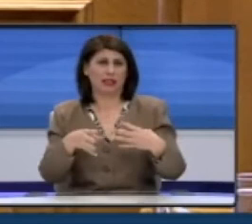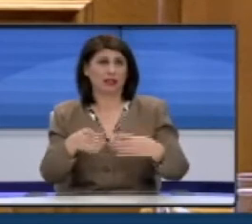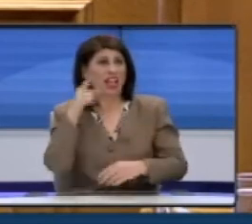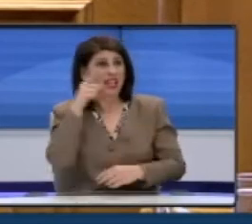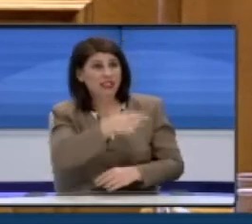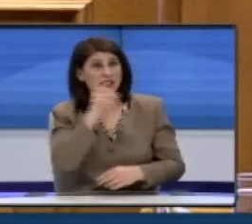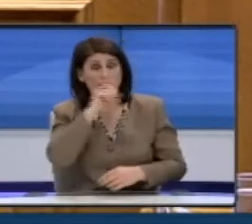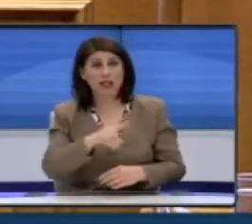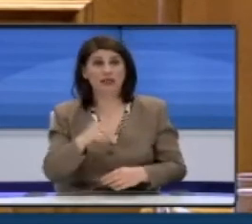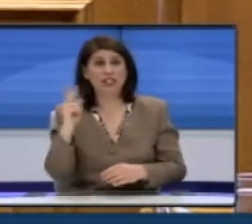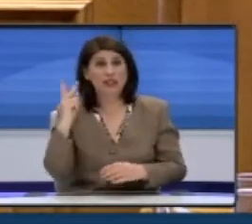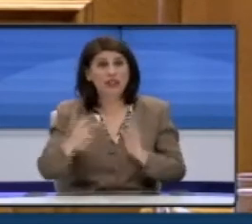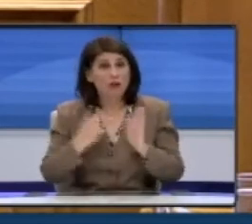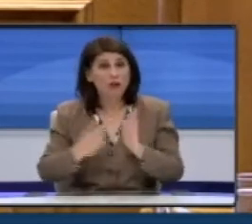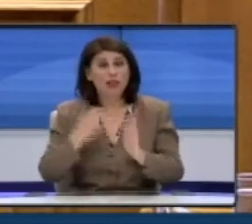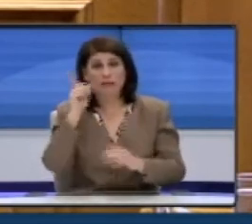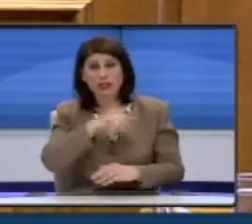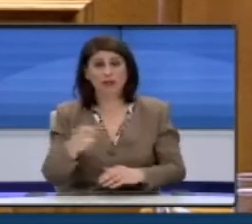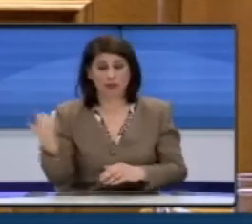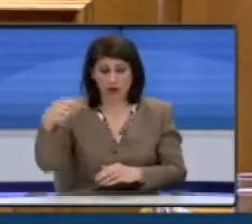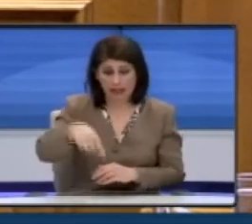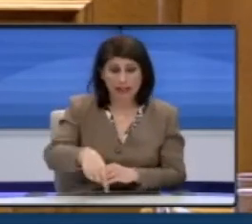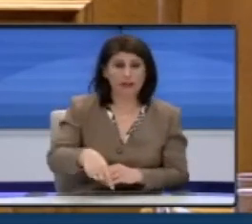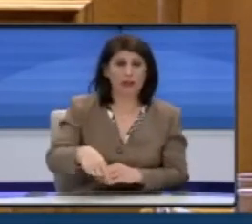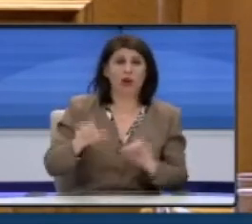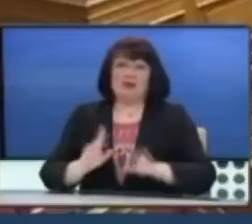στο γεγονός πρώτον ότι αυτή η πλειοψηφία θέλει συζήτηση αν